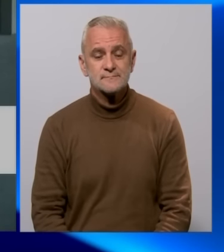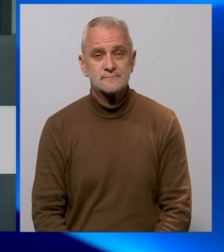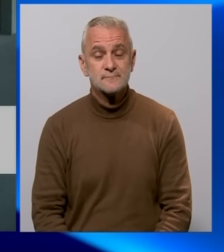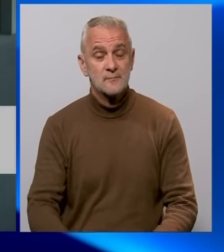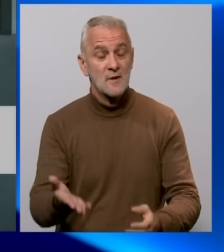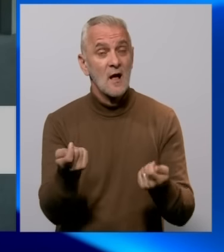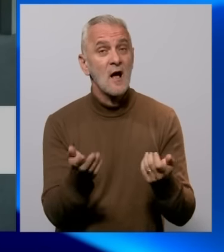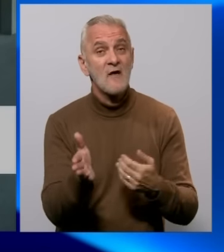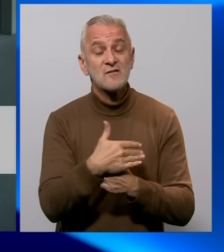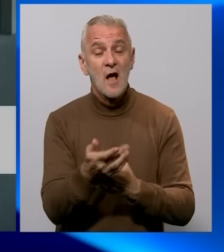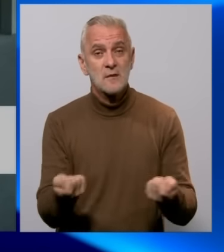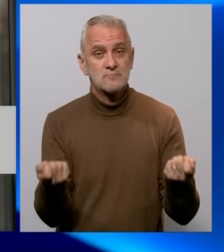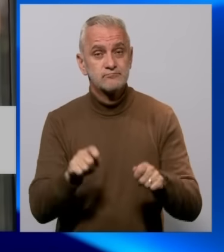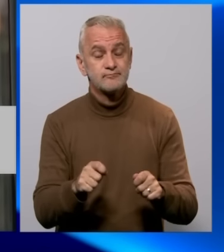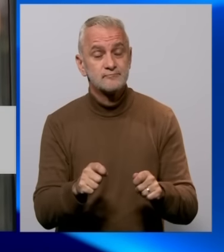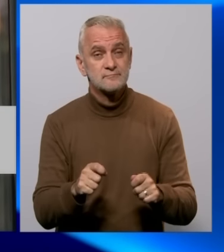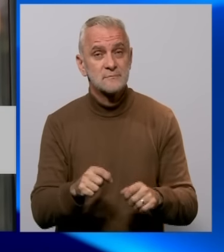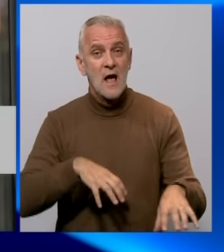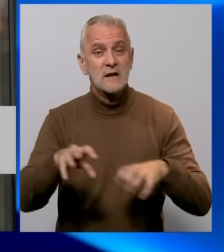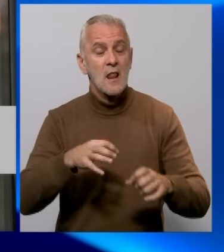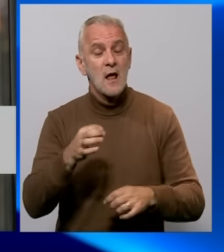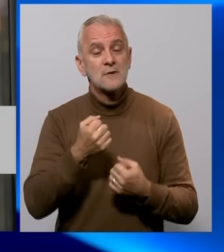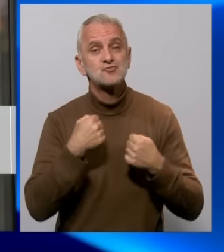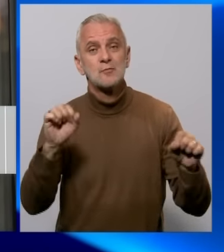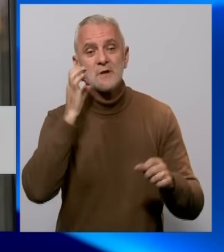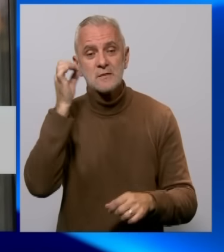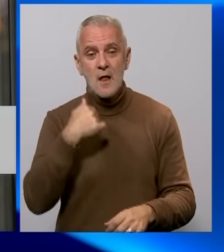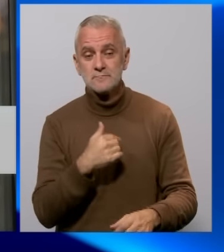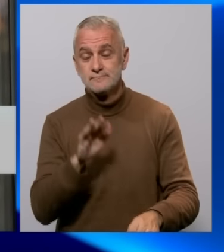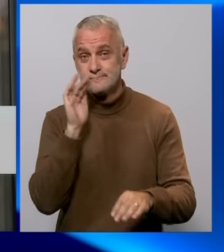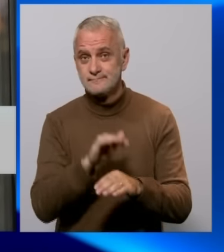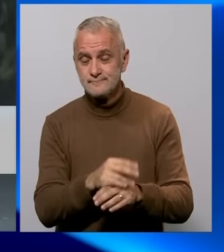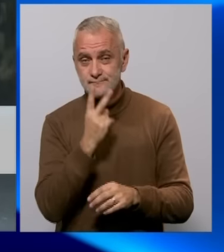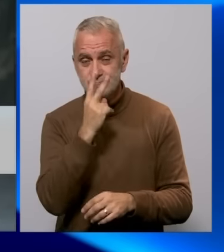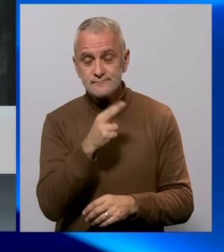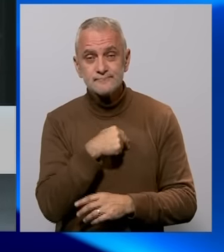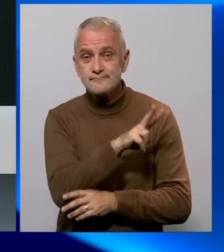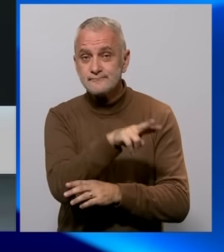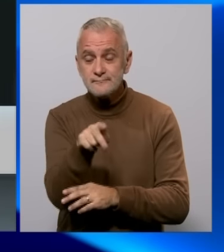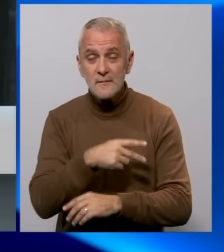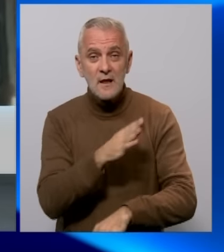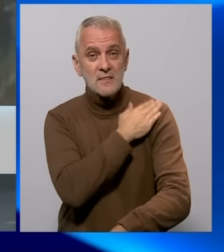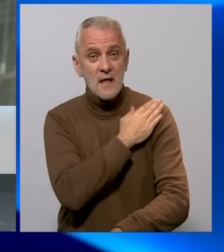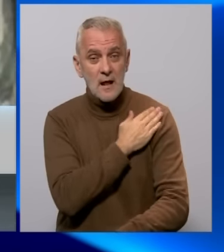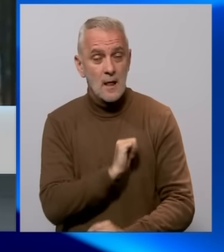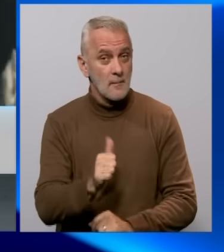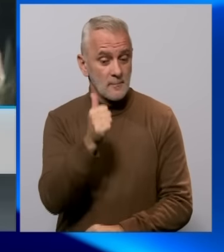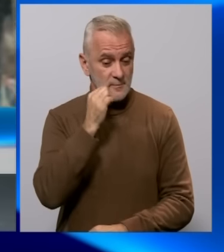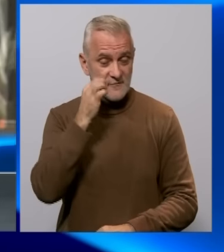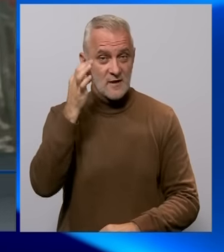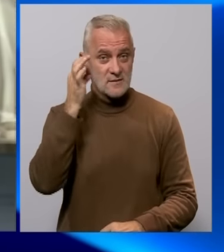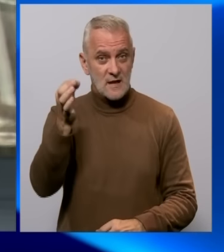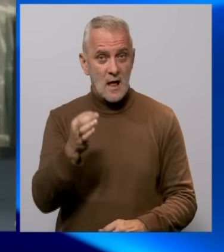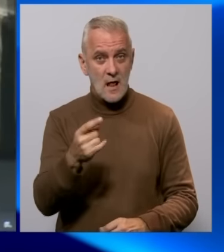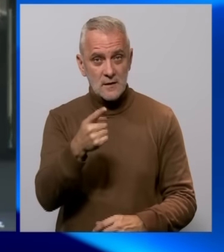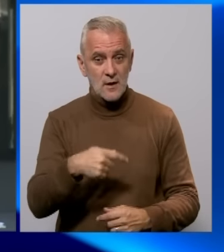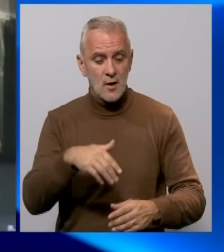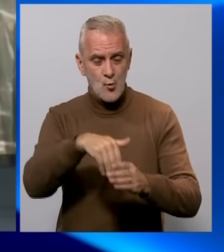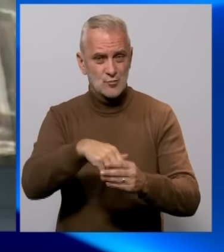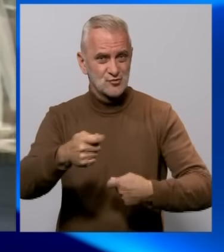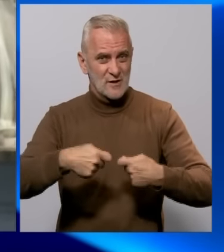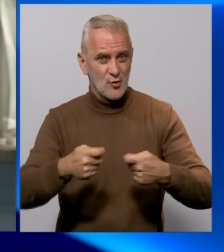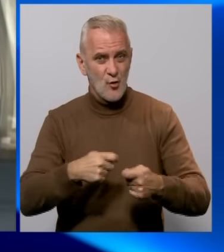Vrata zaključana, radnici na slobodnom danu. Takvu smo sliku zatekli prilikom obilaska terena prvog dana primjene zakona o unutrašnjoj trgovini